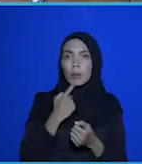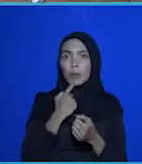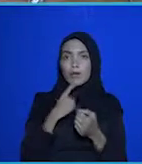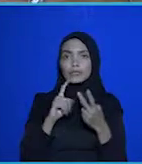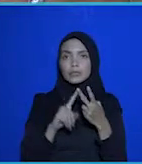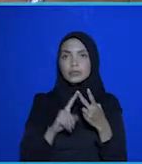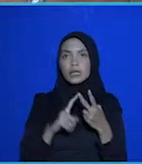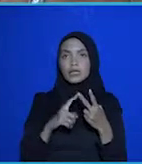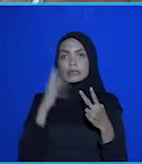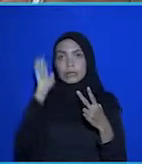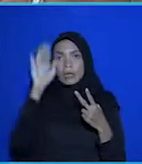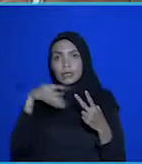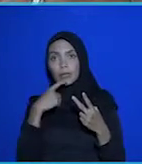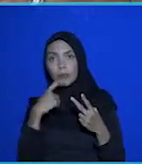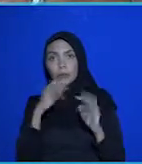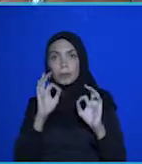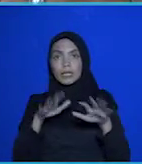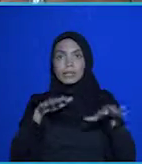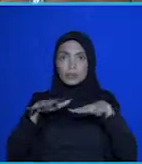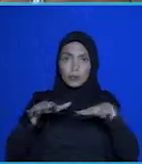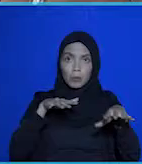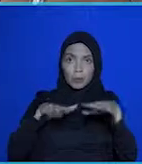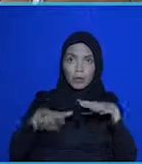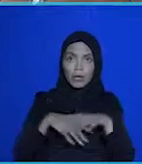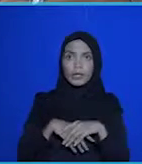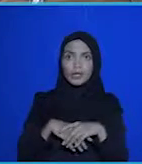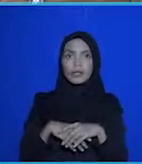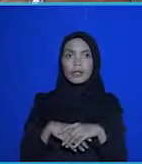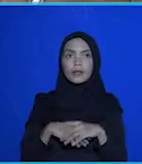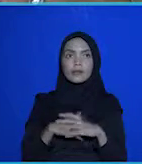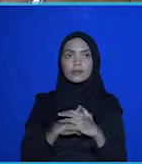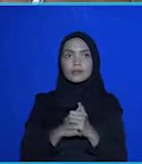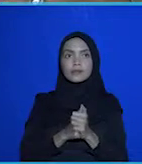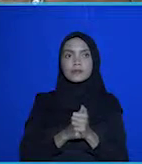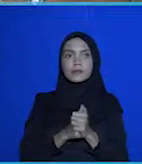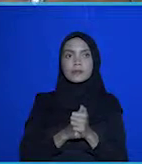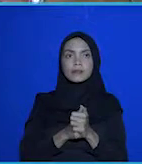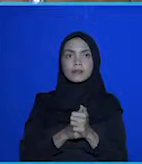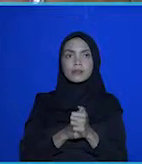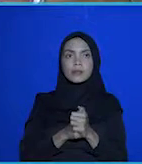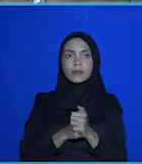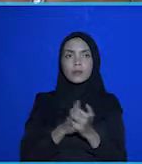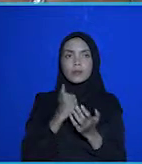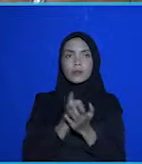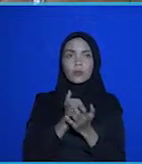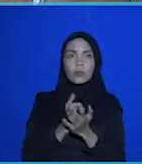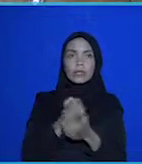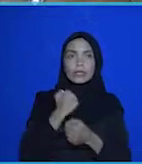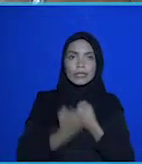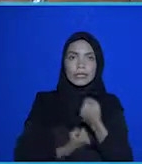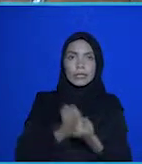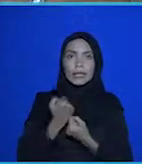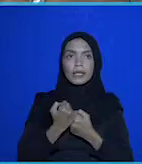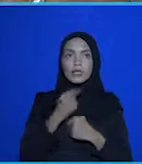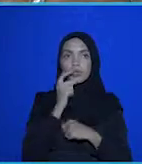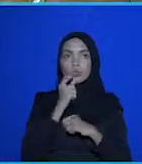dan akan lakukan, tentunya pada saat gempa yang berdampak besar apalagi masif, kita